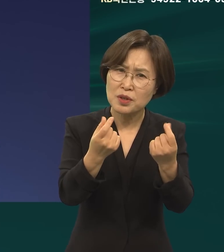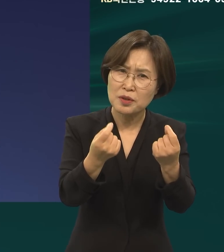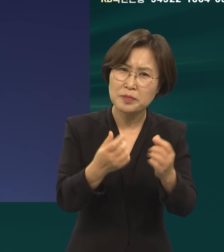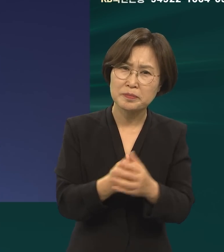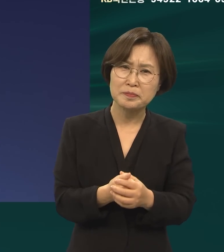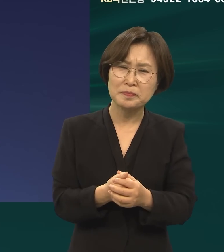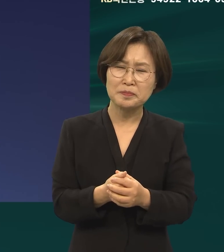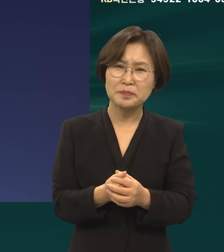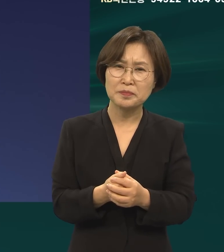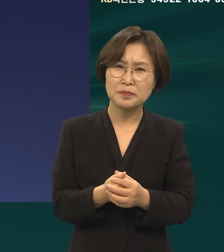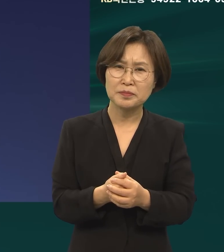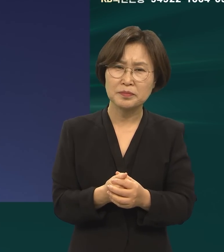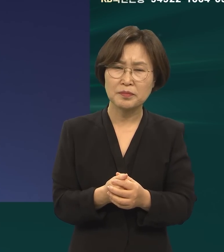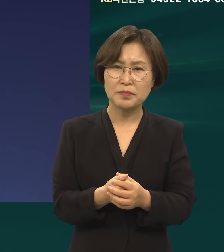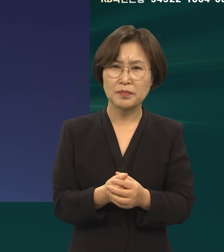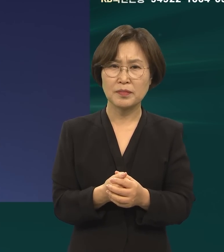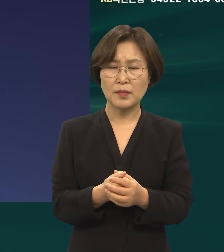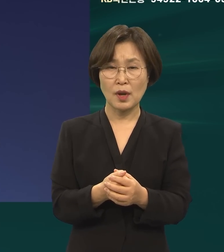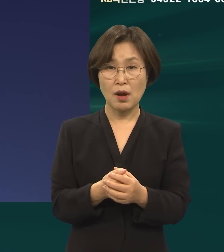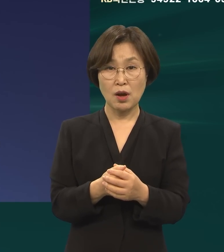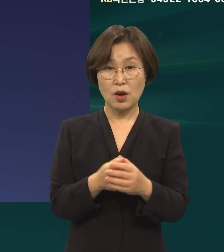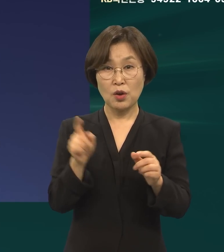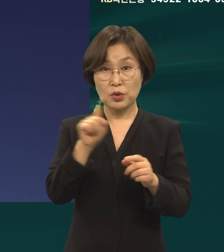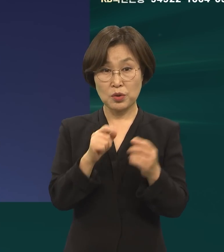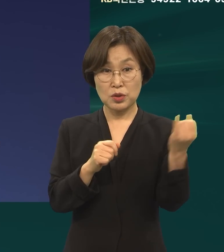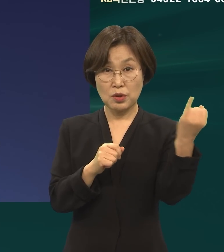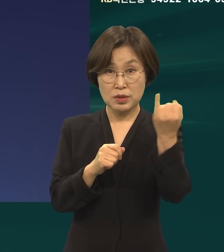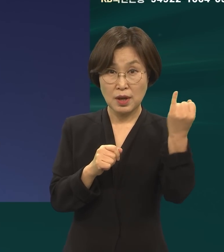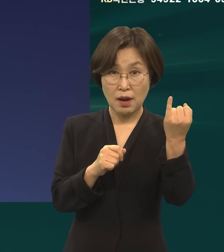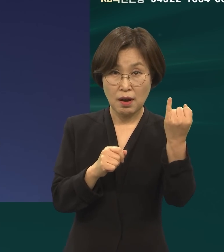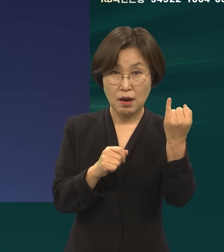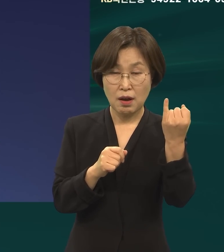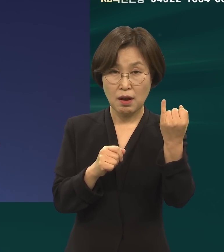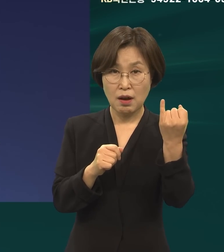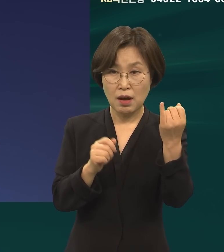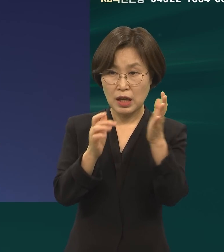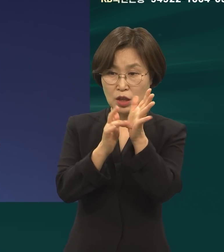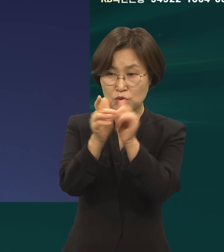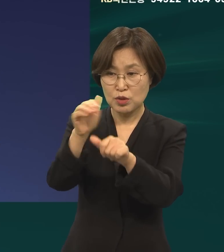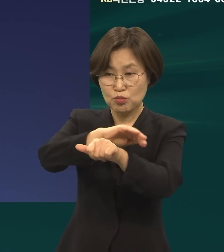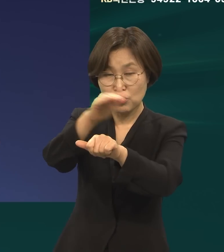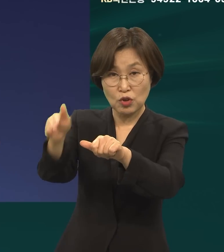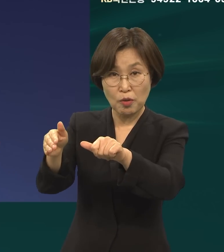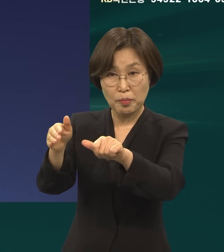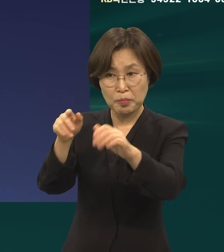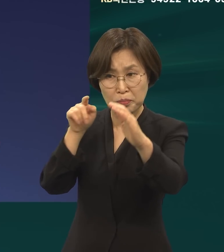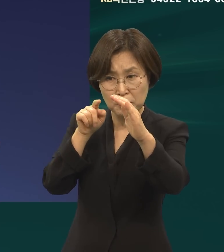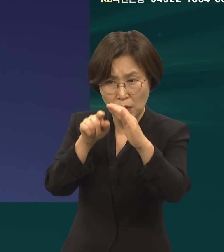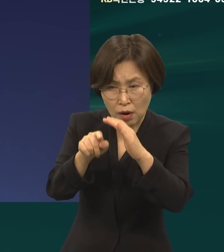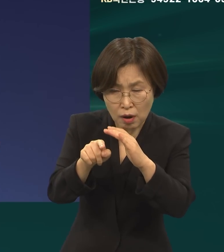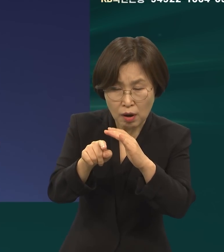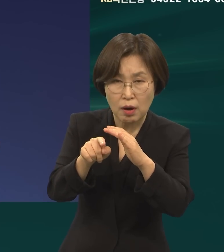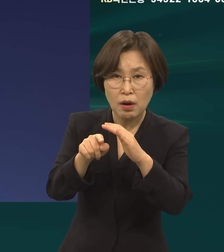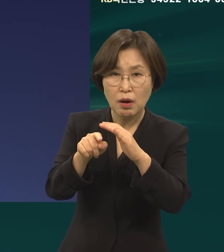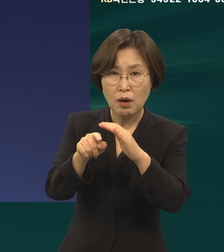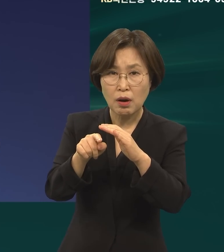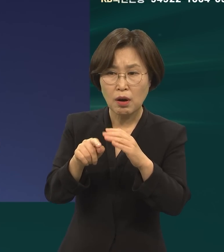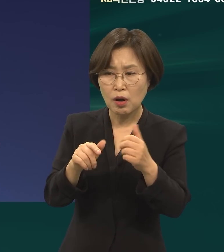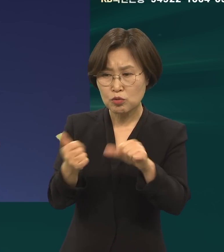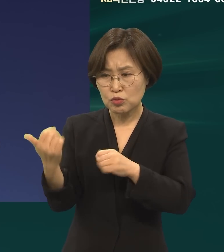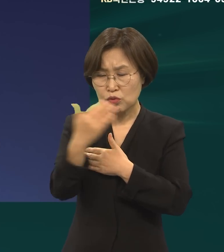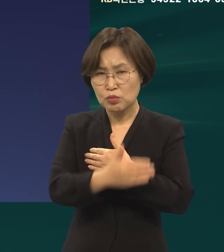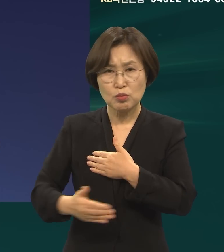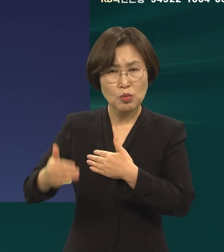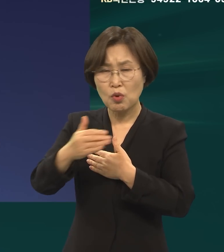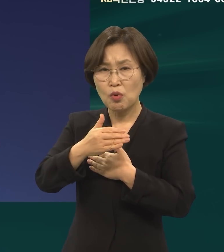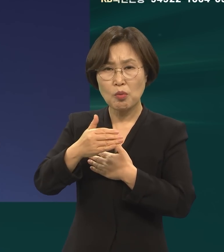우리 중에 어떤 여자들은 무덤에 갔다가 시체를 못 봤다는 거예요. 천사를 봤는데 부활하셨다는 소문